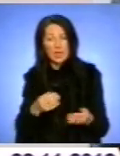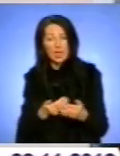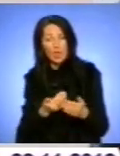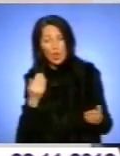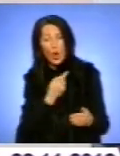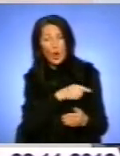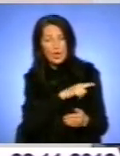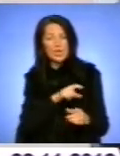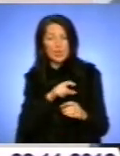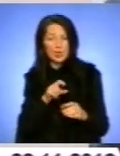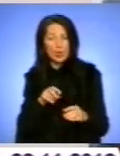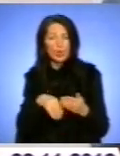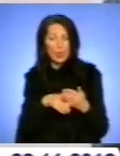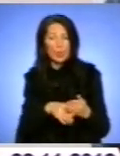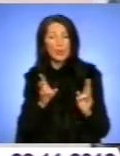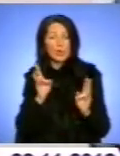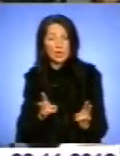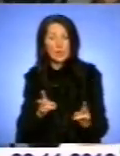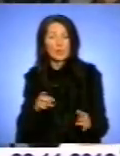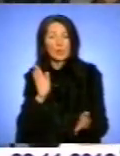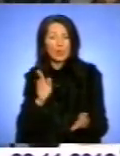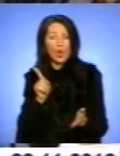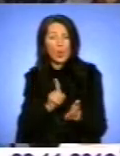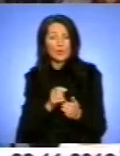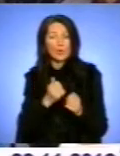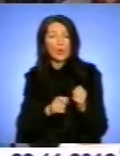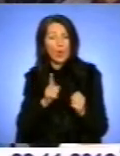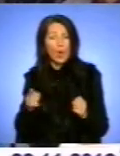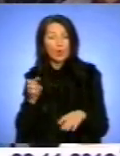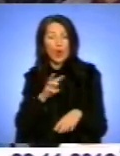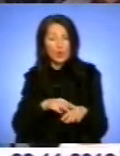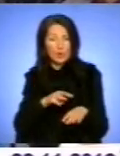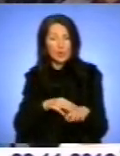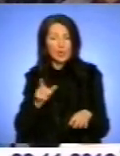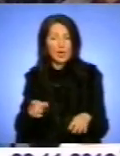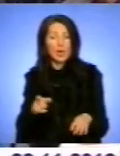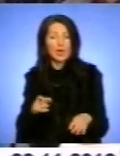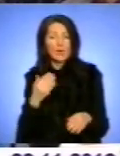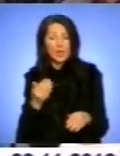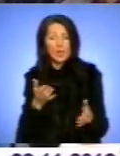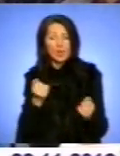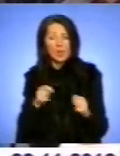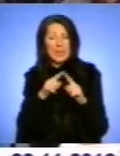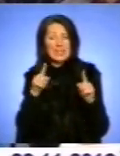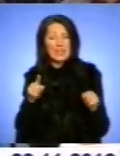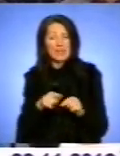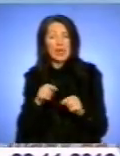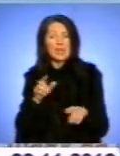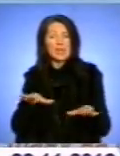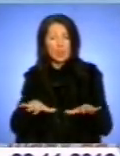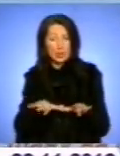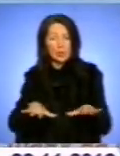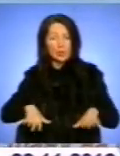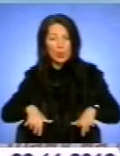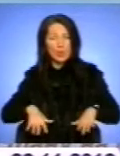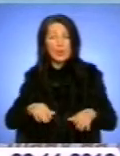обов'язком кожного співробітника органів внутрішніх справ. Тому учасники навчань отримають сертифікат інструктора з екстреної медичної допомоги і